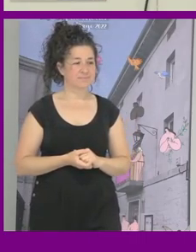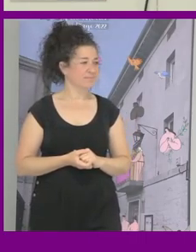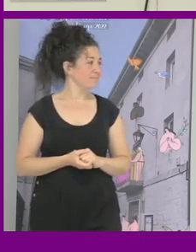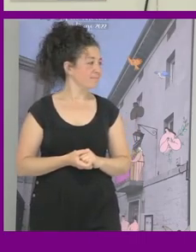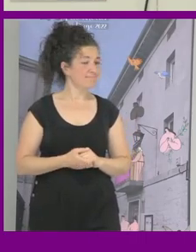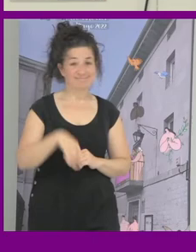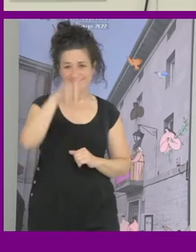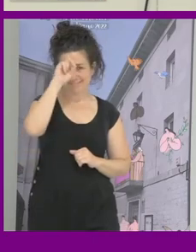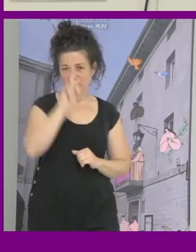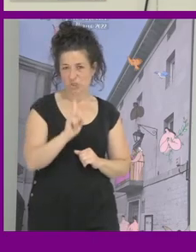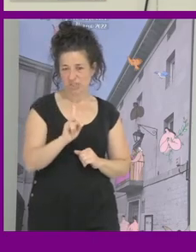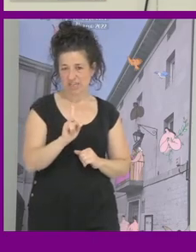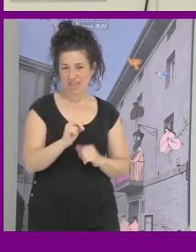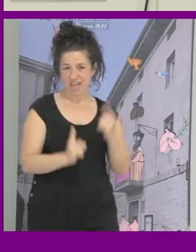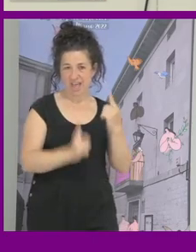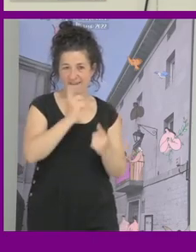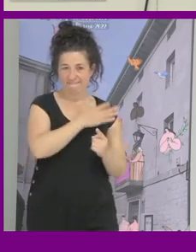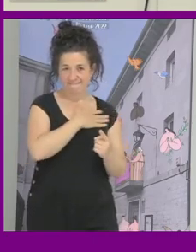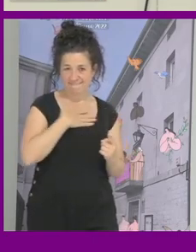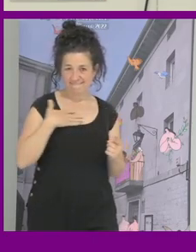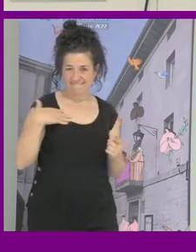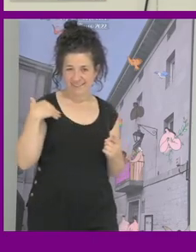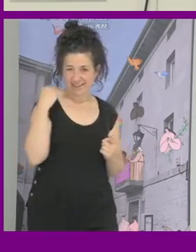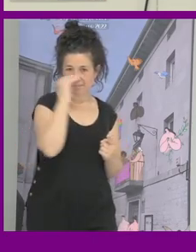Ez dakit inor nahi duen zerbait bota.